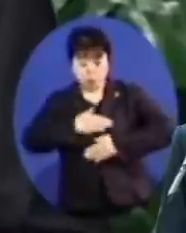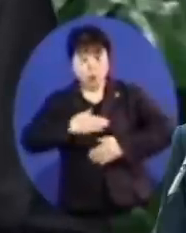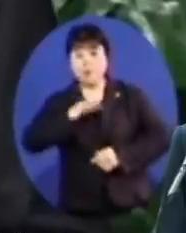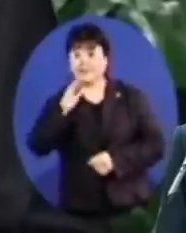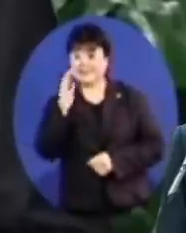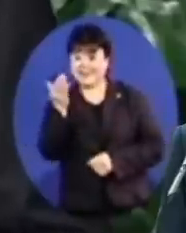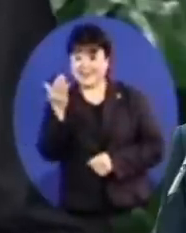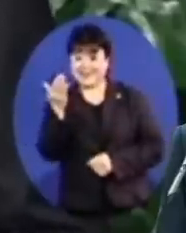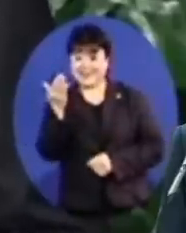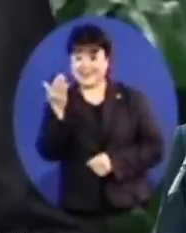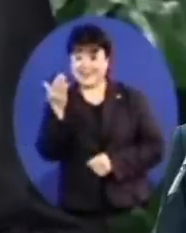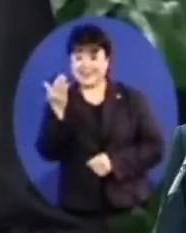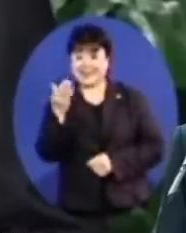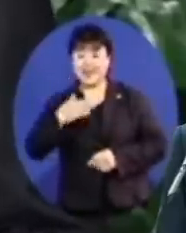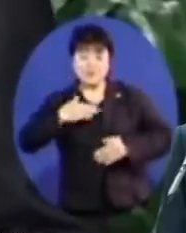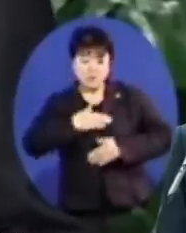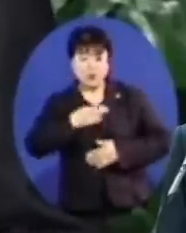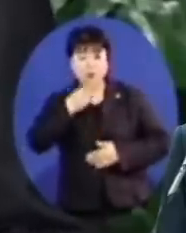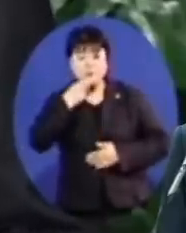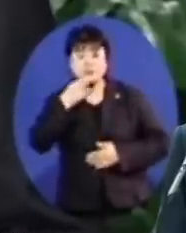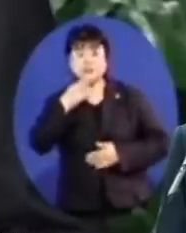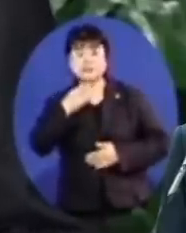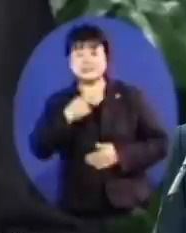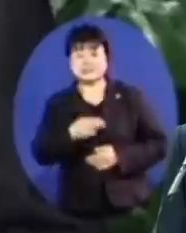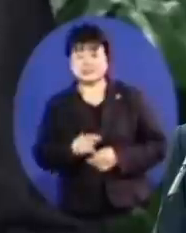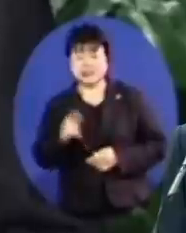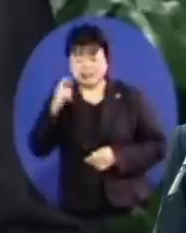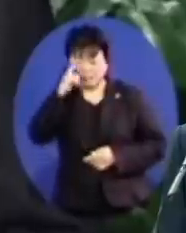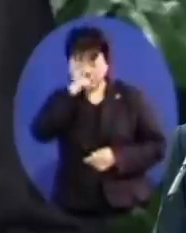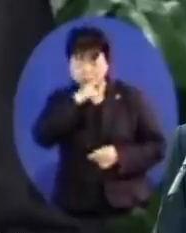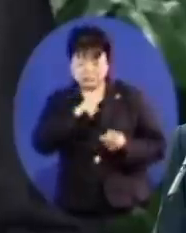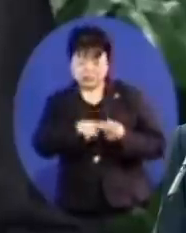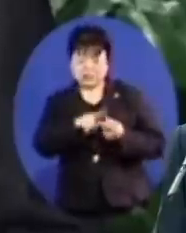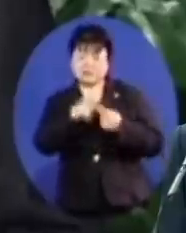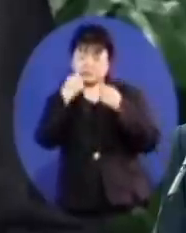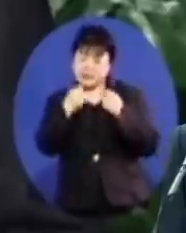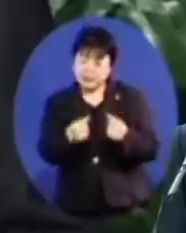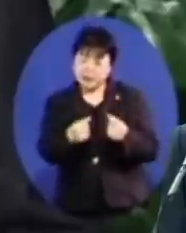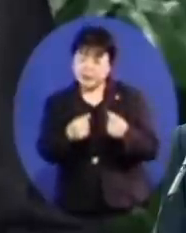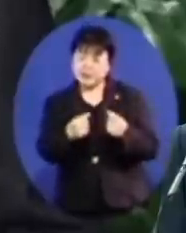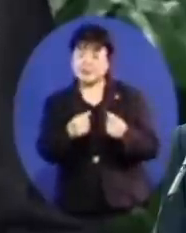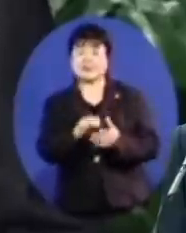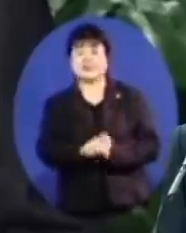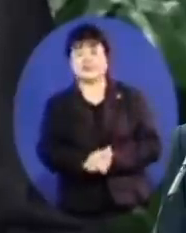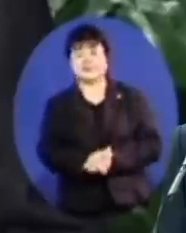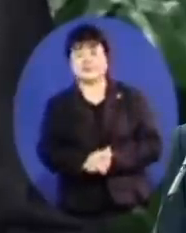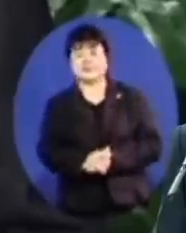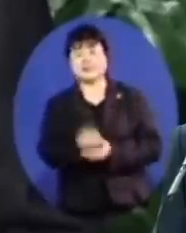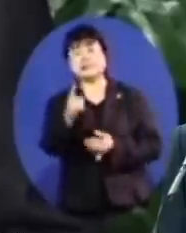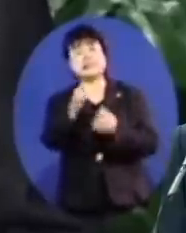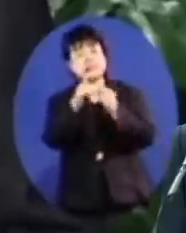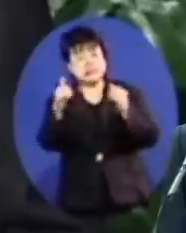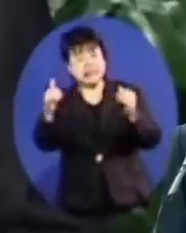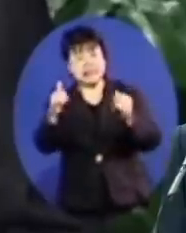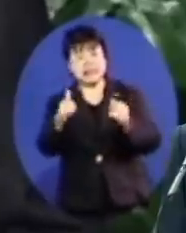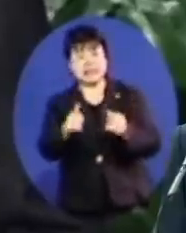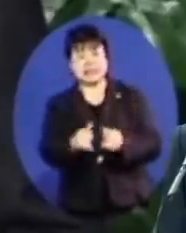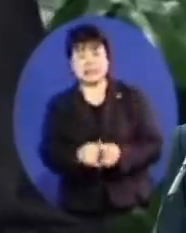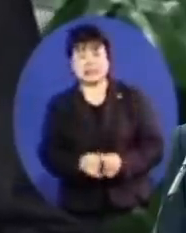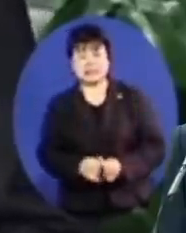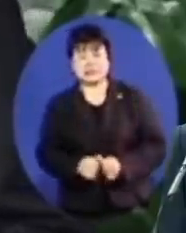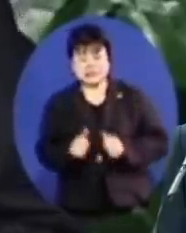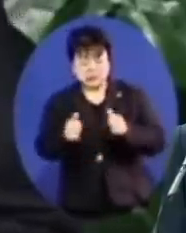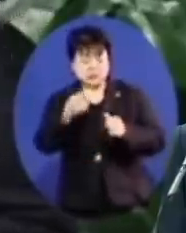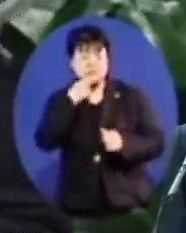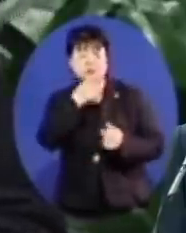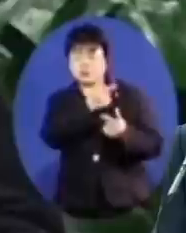것입니다. 목욕을 안 하고 먼지와 때를 묻혀놓고 있으면 그 사람은 불성실한